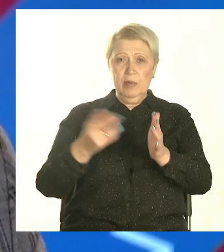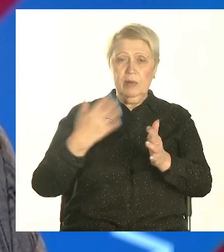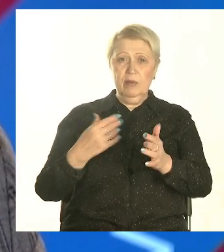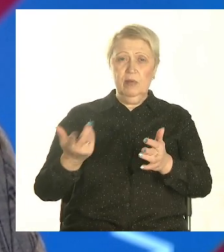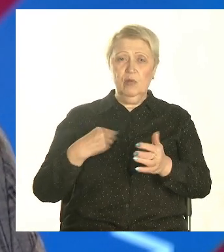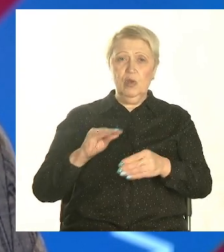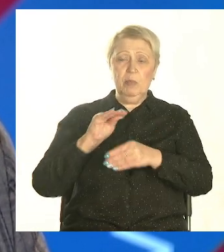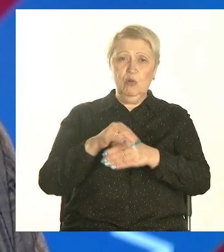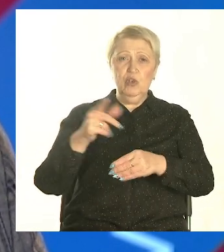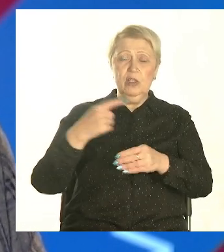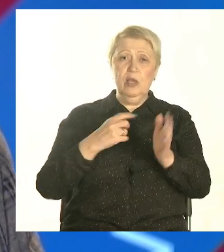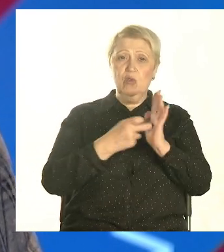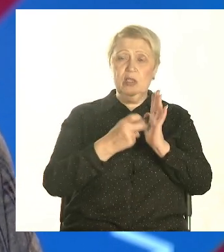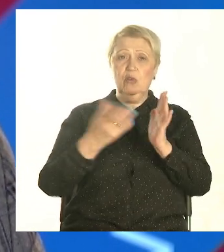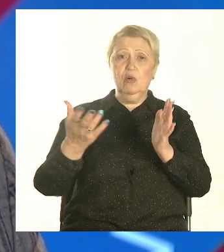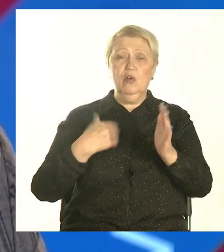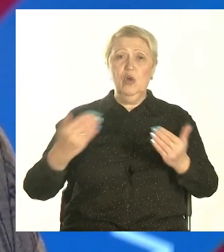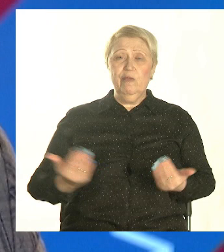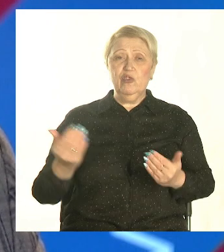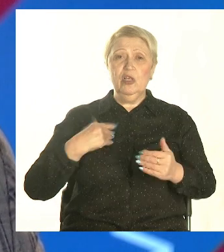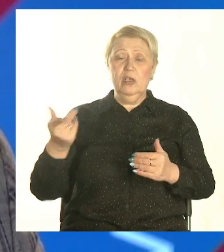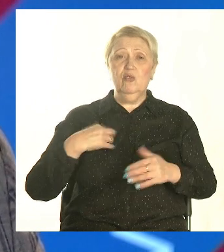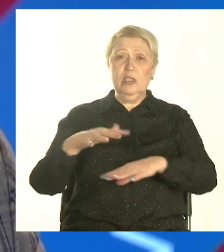в жилмассивах. Я думаю, что в